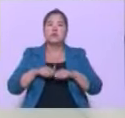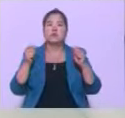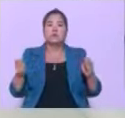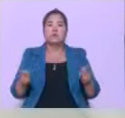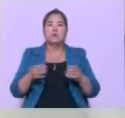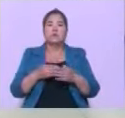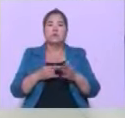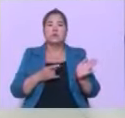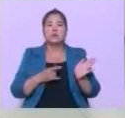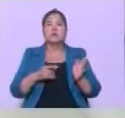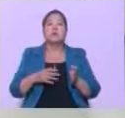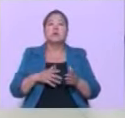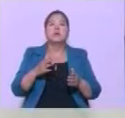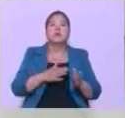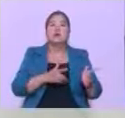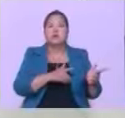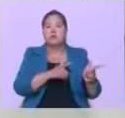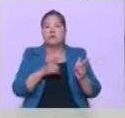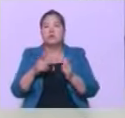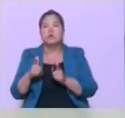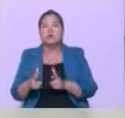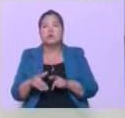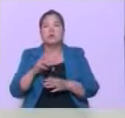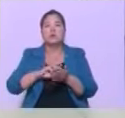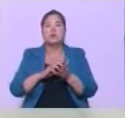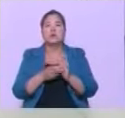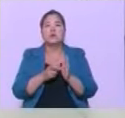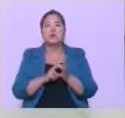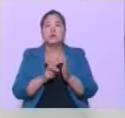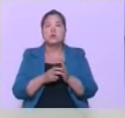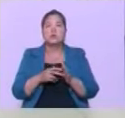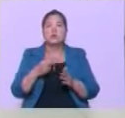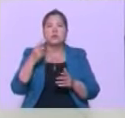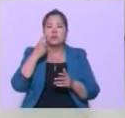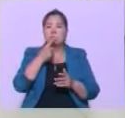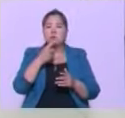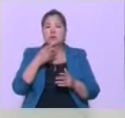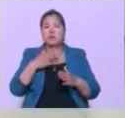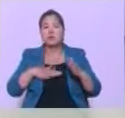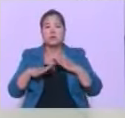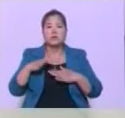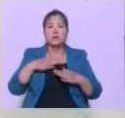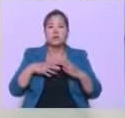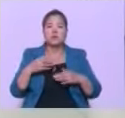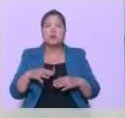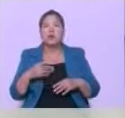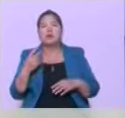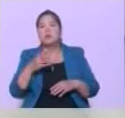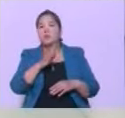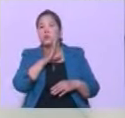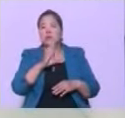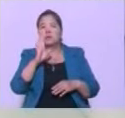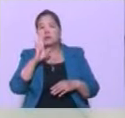для подготовительных классов, мы видели, с каким желанием, как горели глаза наших первоклассников. Первоклассникам и родителям и от всей